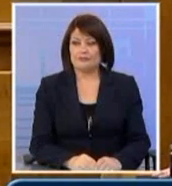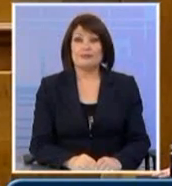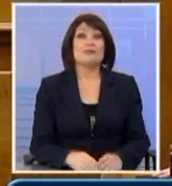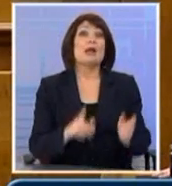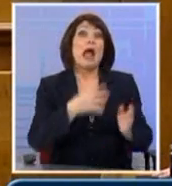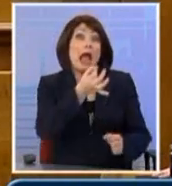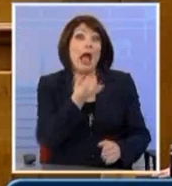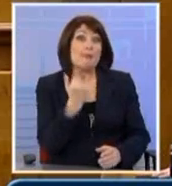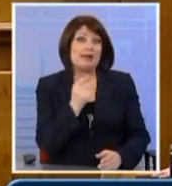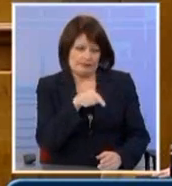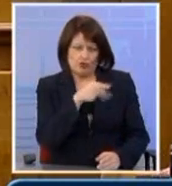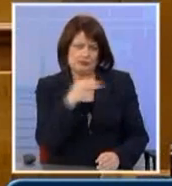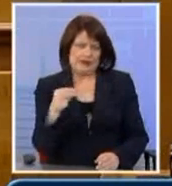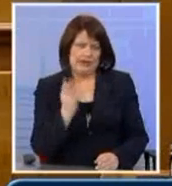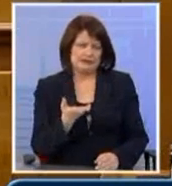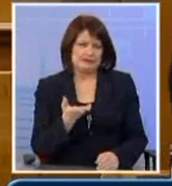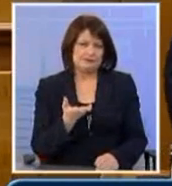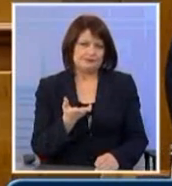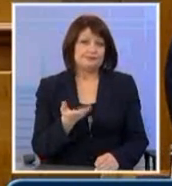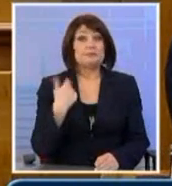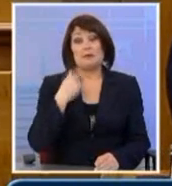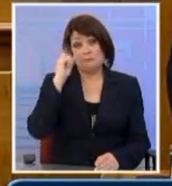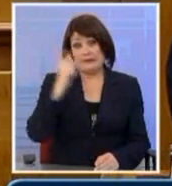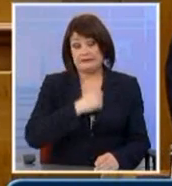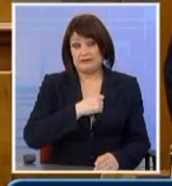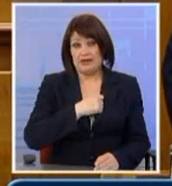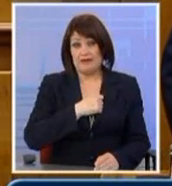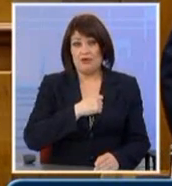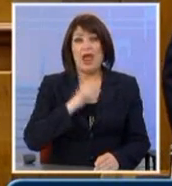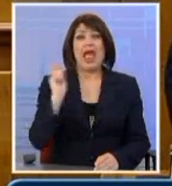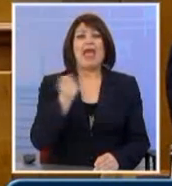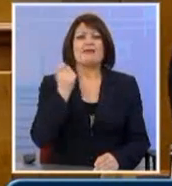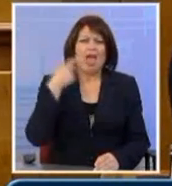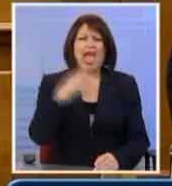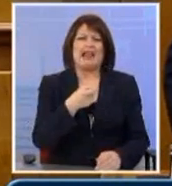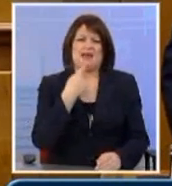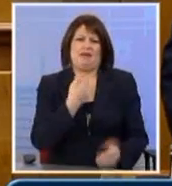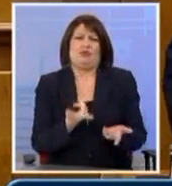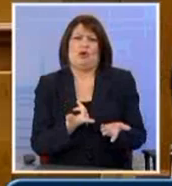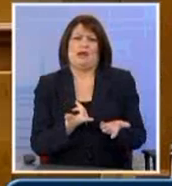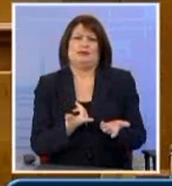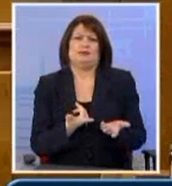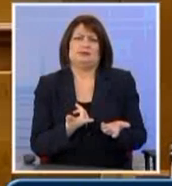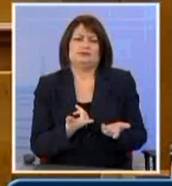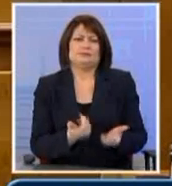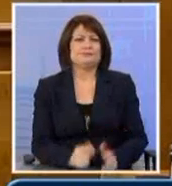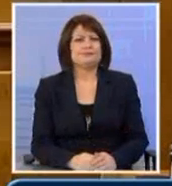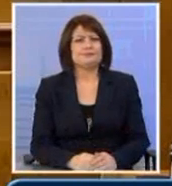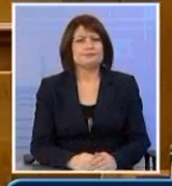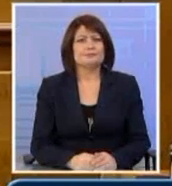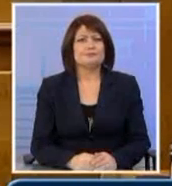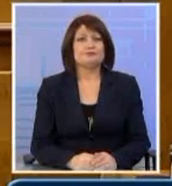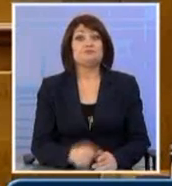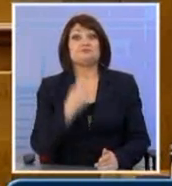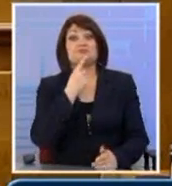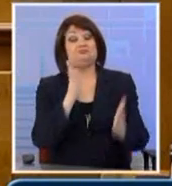φράση, αυτή την κατά τη γνώμη μου εθνικά εγκληματική φράση, θα σας απένιμα